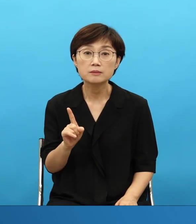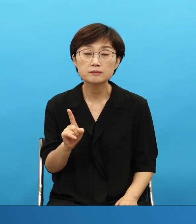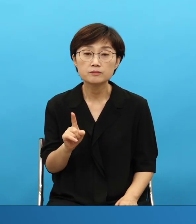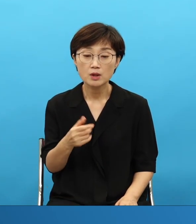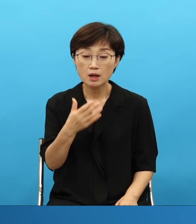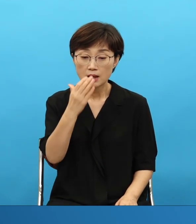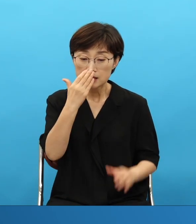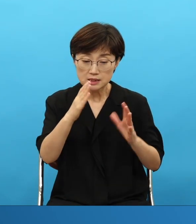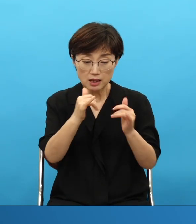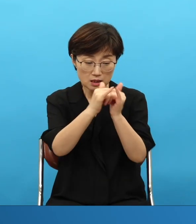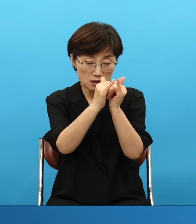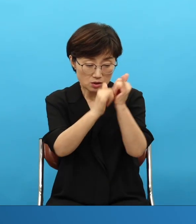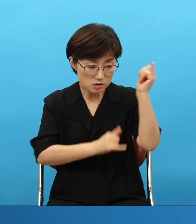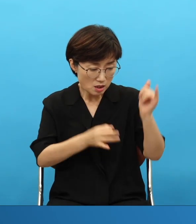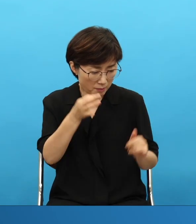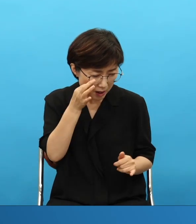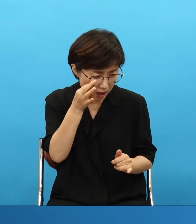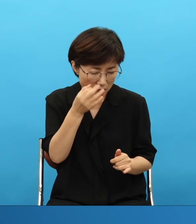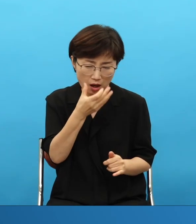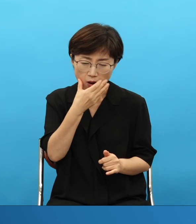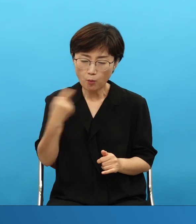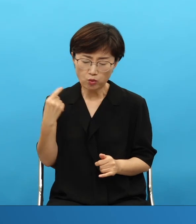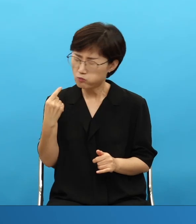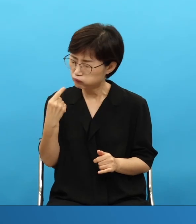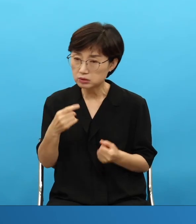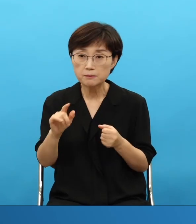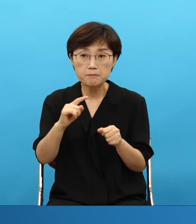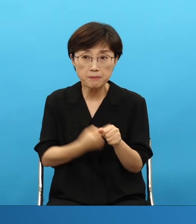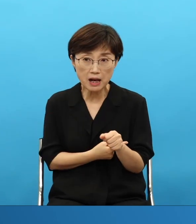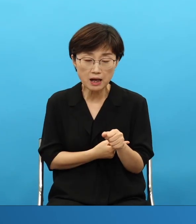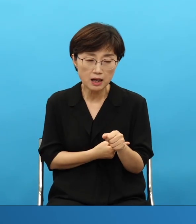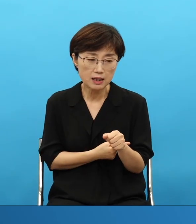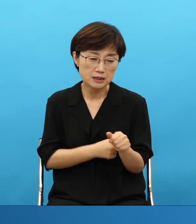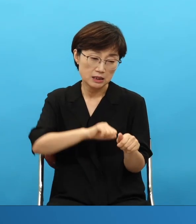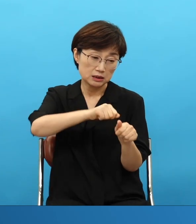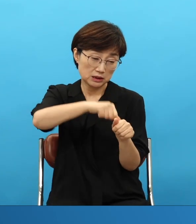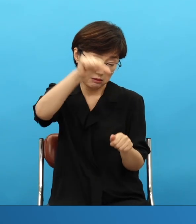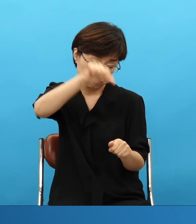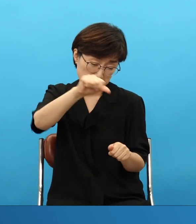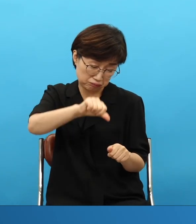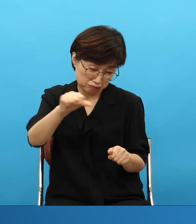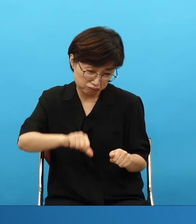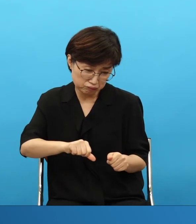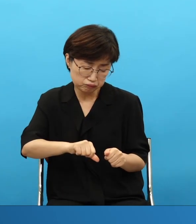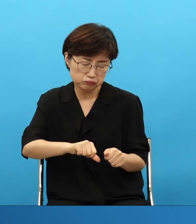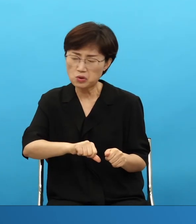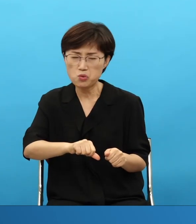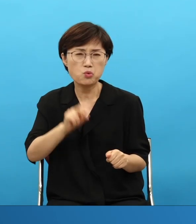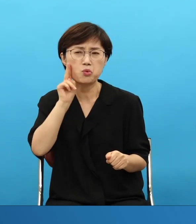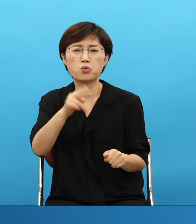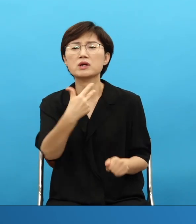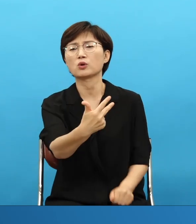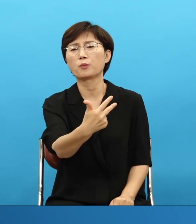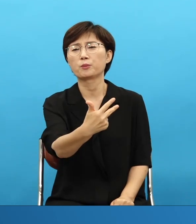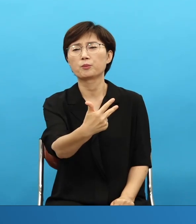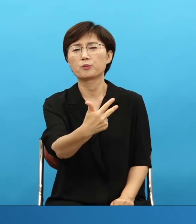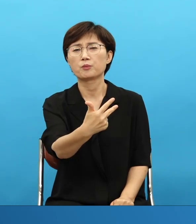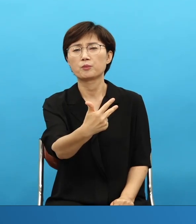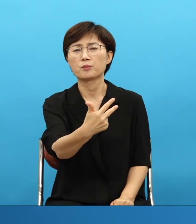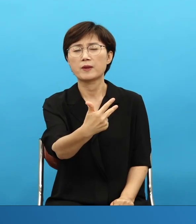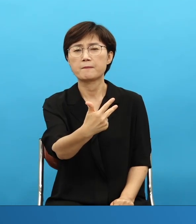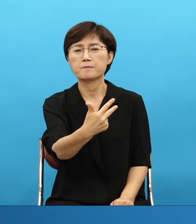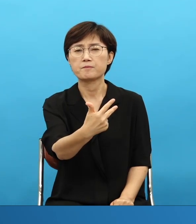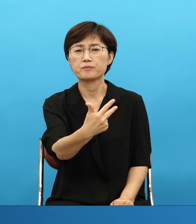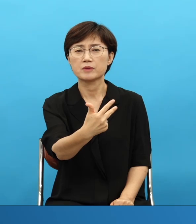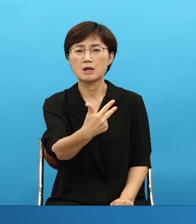7번이나 후대에게 재앙이 맺어요. And shockingly, 7 times disasters befell the posterity. 매일 재앙